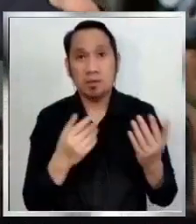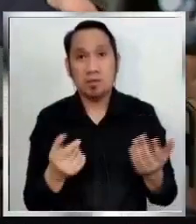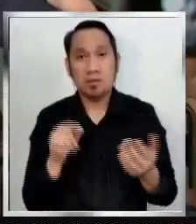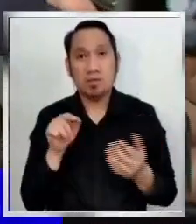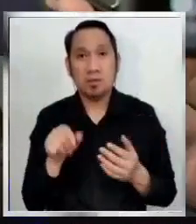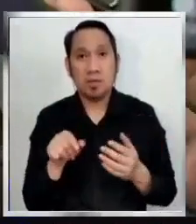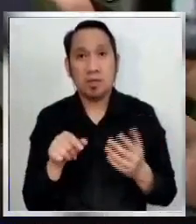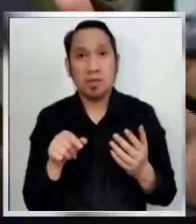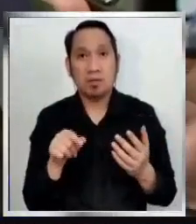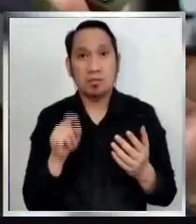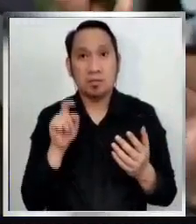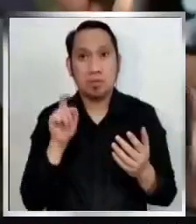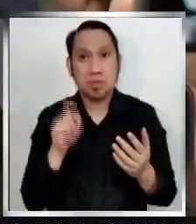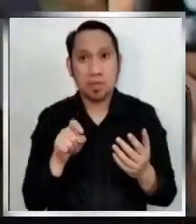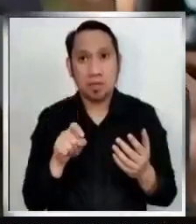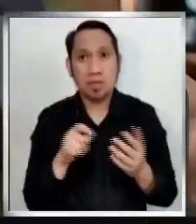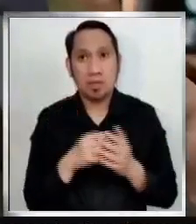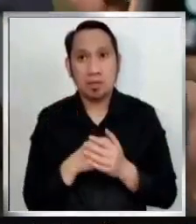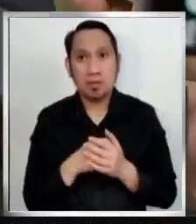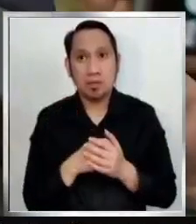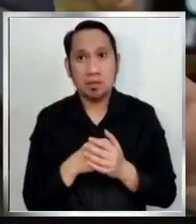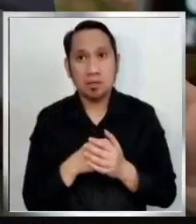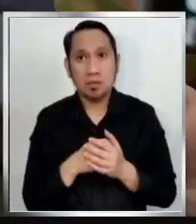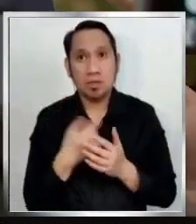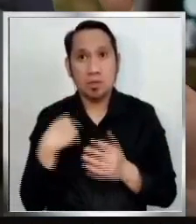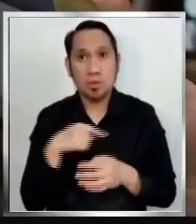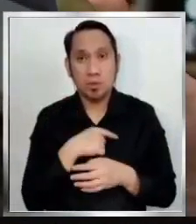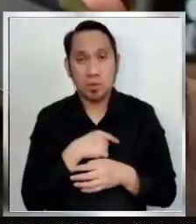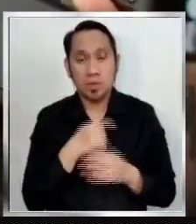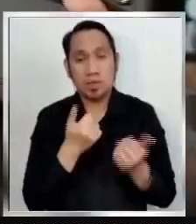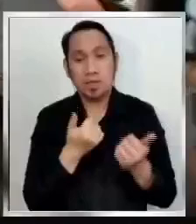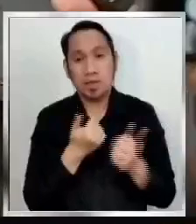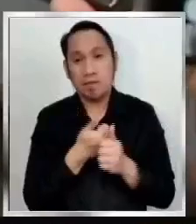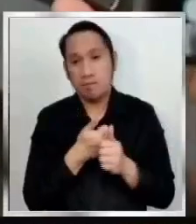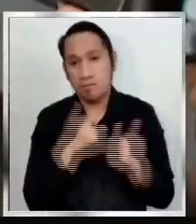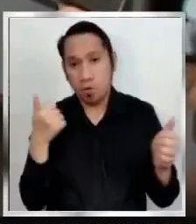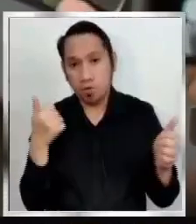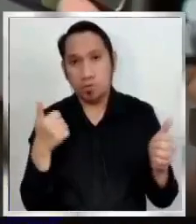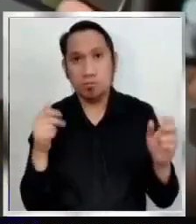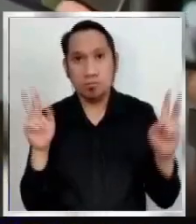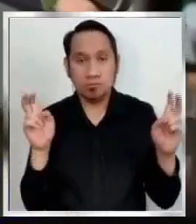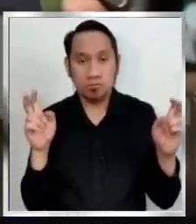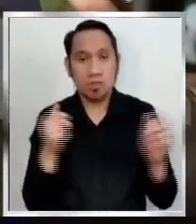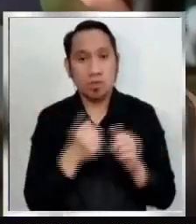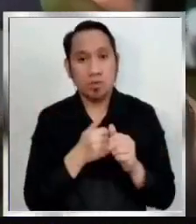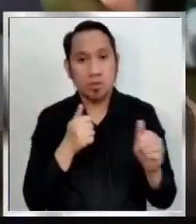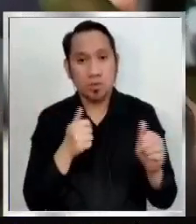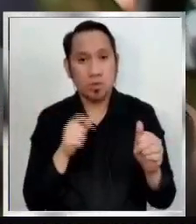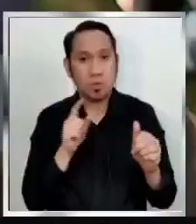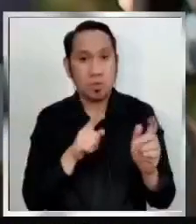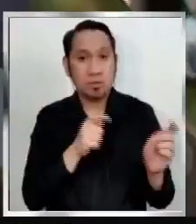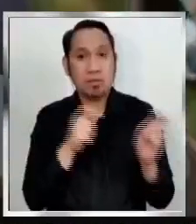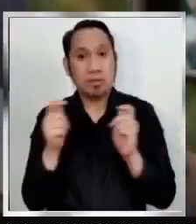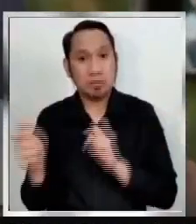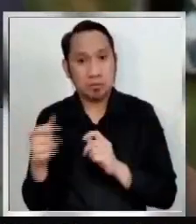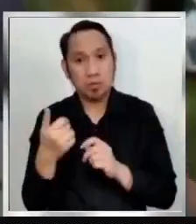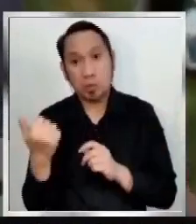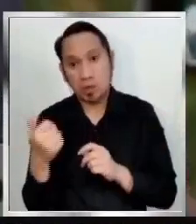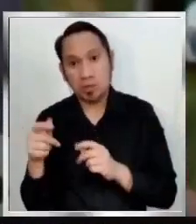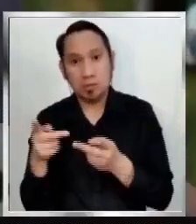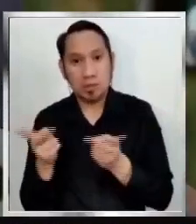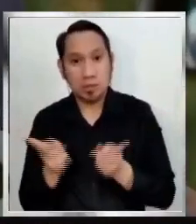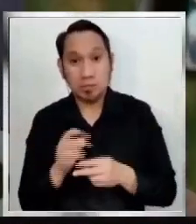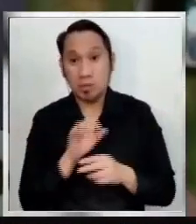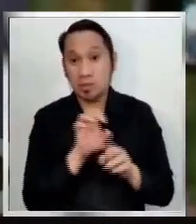talaga we will do away with the yung tinatawag na reprojection. What we want is kung assign ka sa